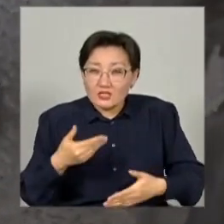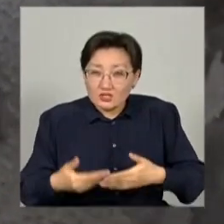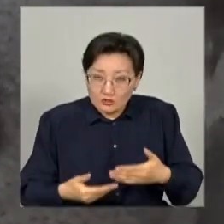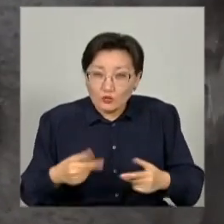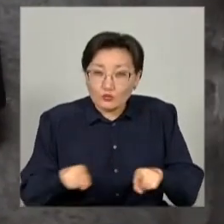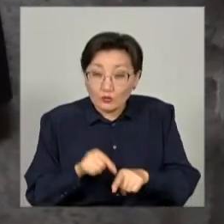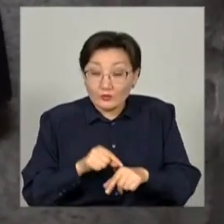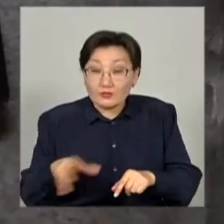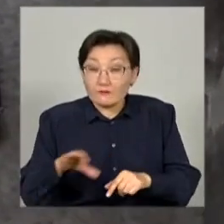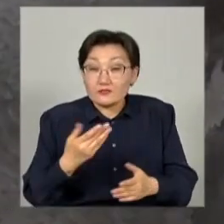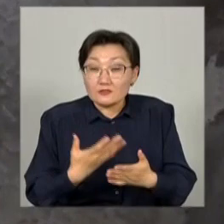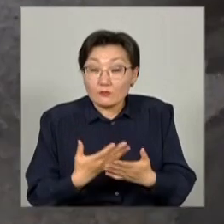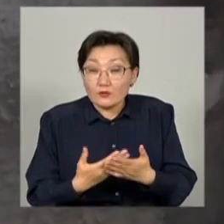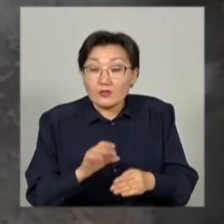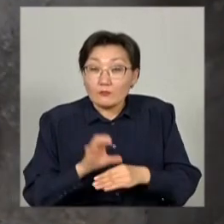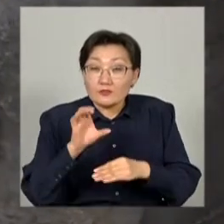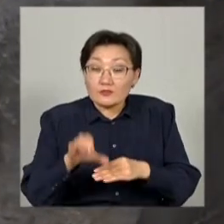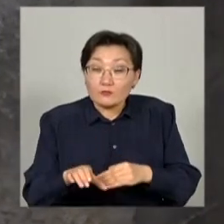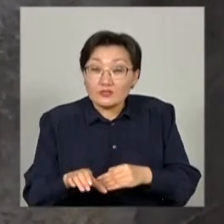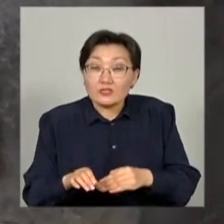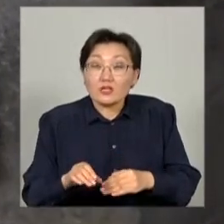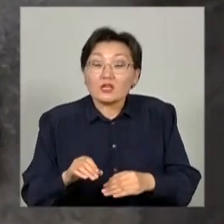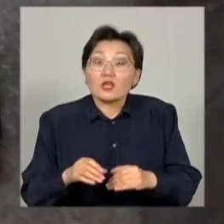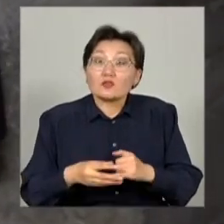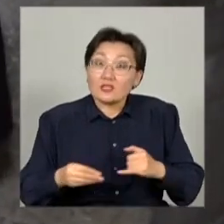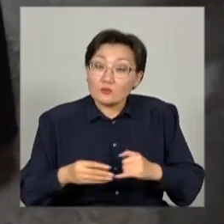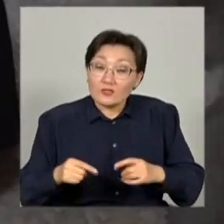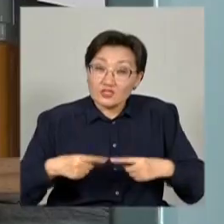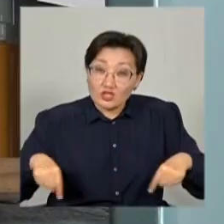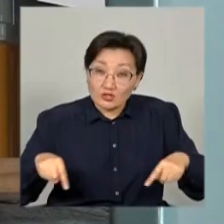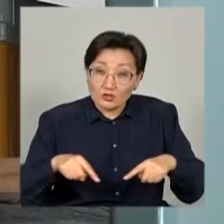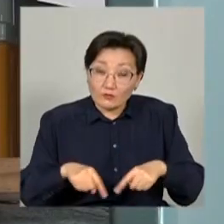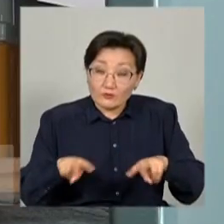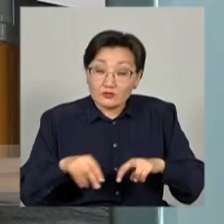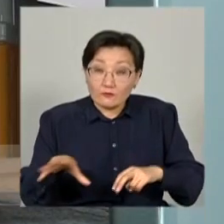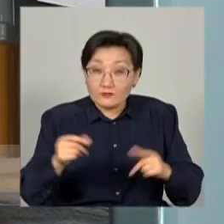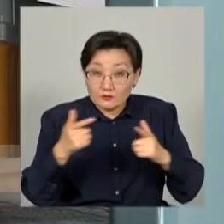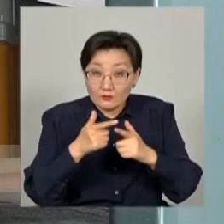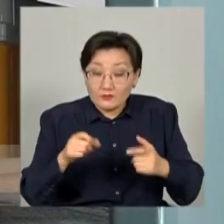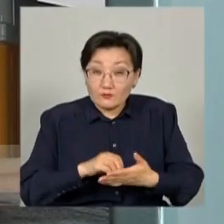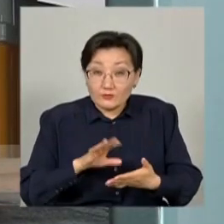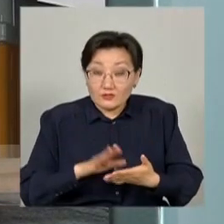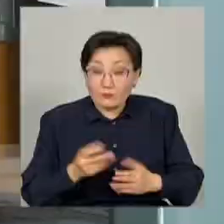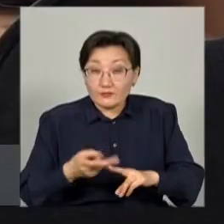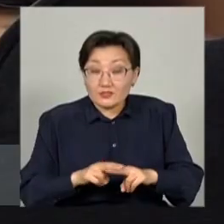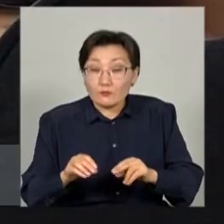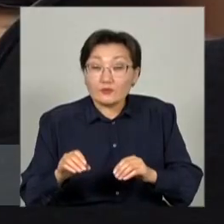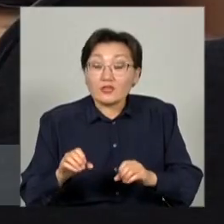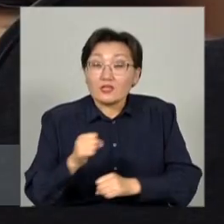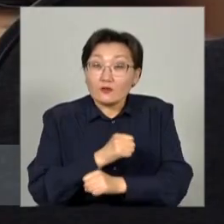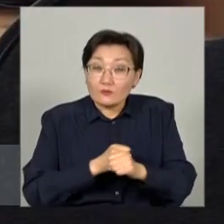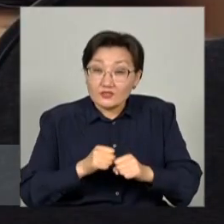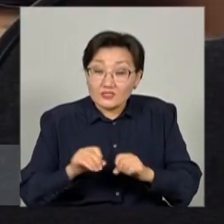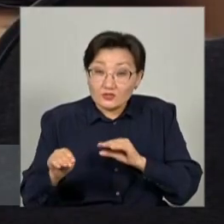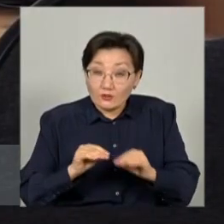исключение. А все показатели она отправляет прямо на сейсмологическую станцию. Всю информацию фиксируют вот эти приборы внутри